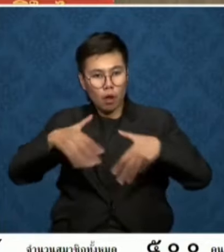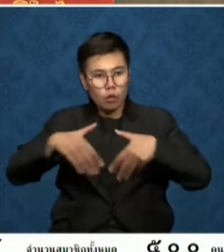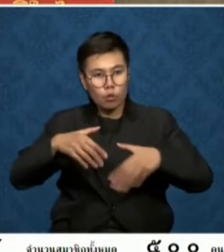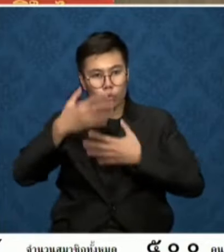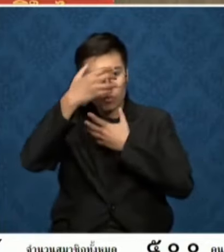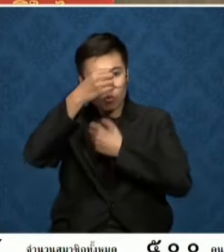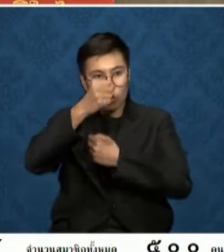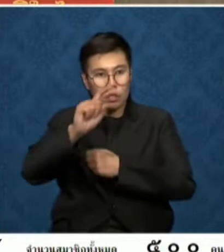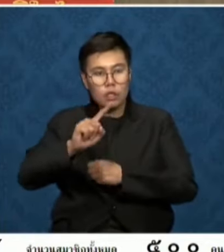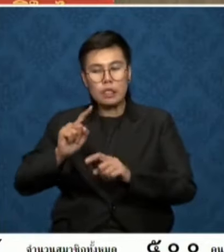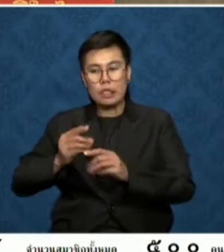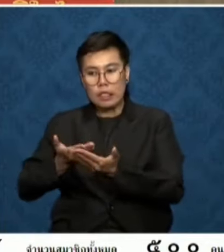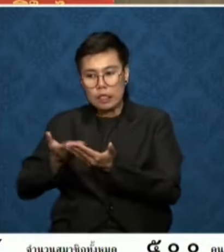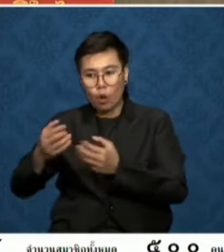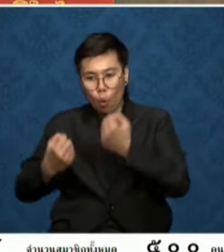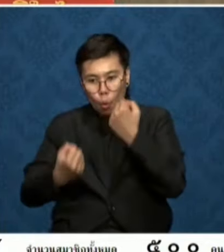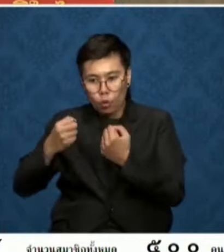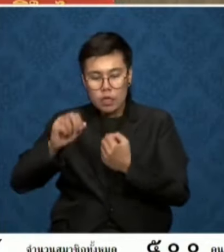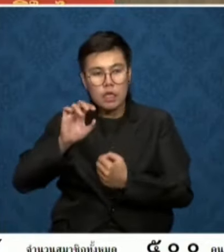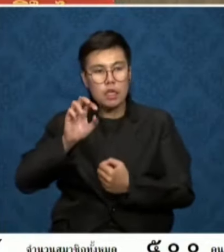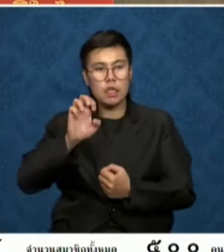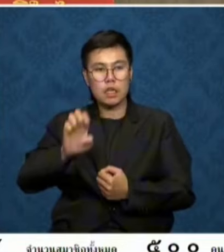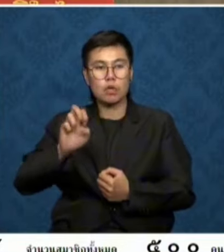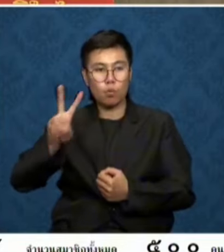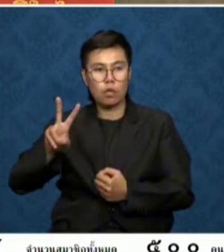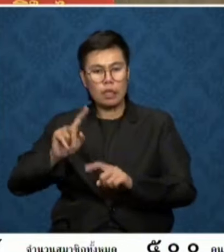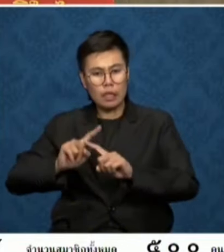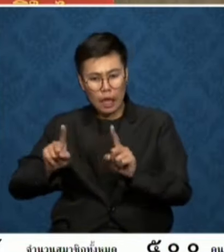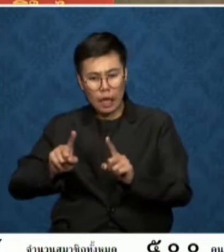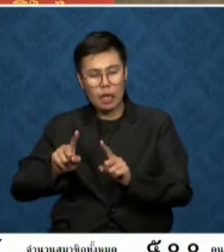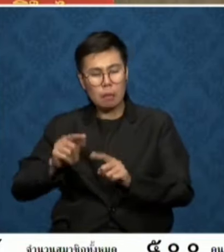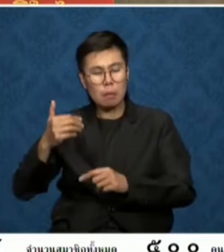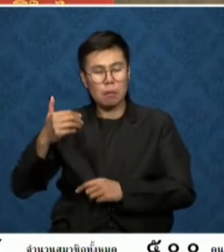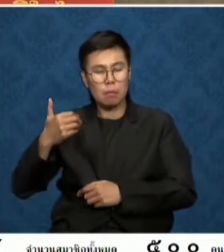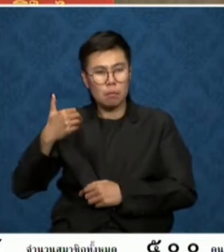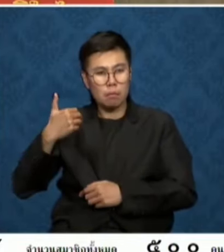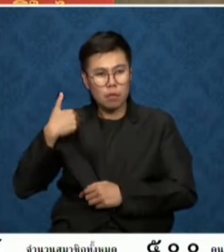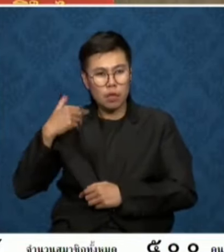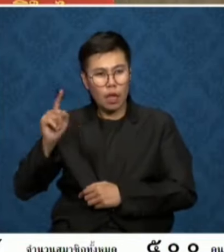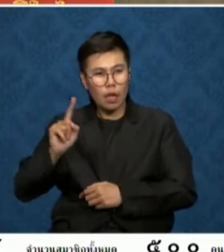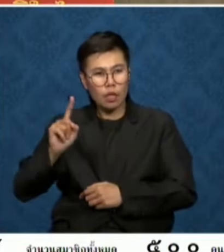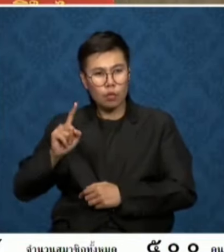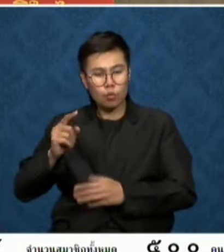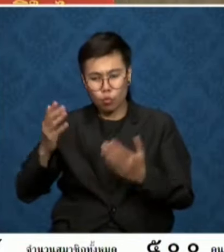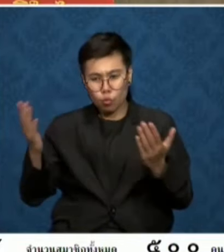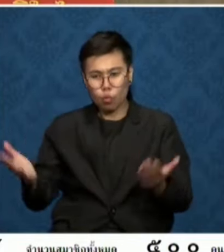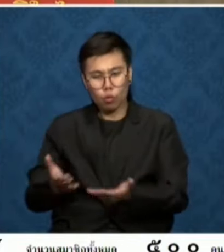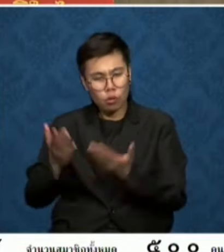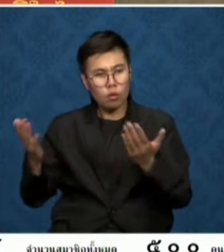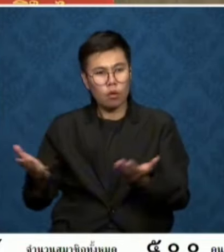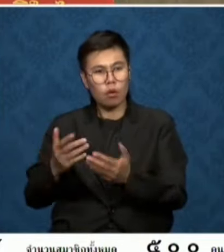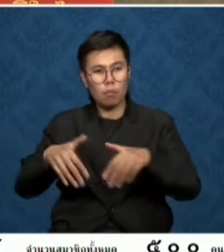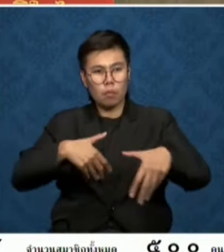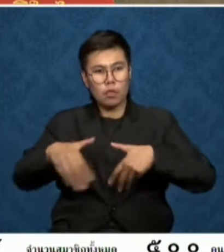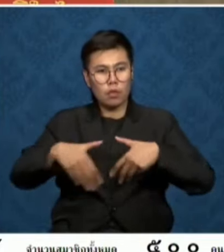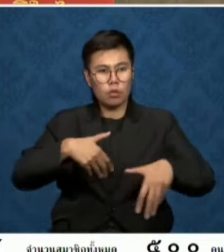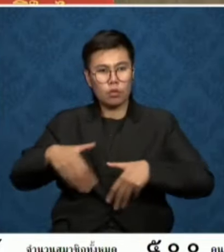นใจในการซื้อรถไฟฟ้ากันมากขึ้นแต่องค์ประกอบโดยรวมนอกจากนั้นค่ะที่จะเราจะต้องส่งเสริมให้ประชาช